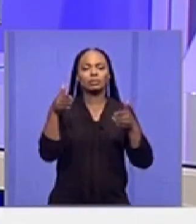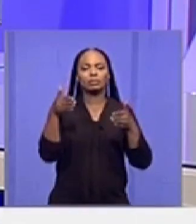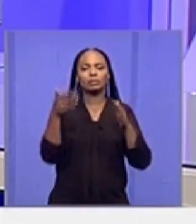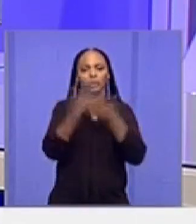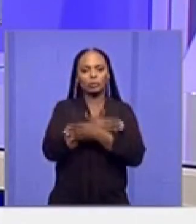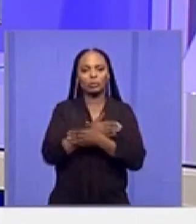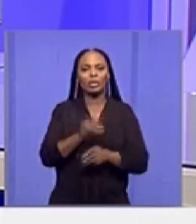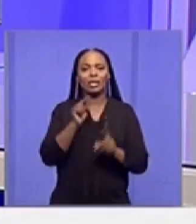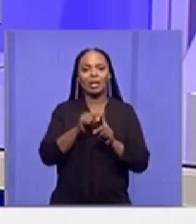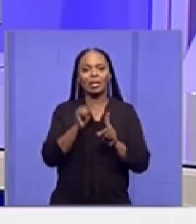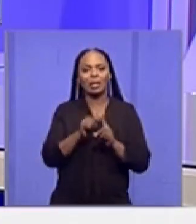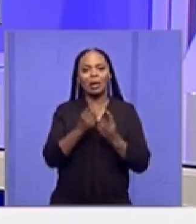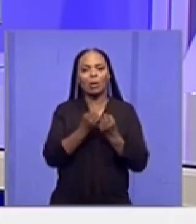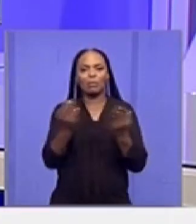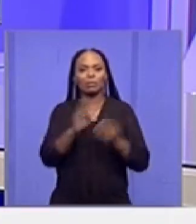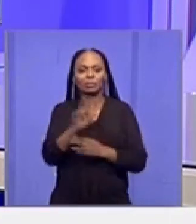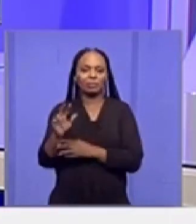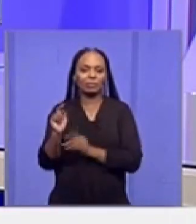e 30